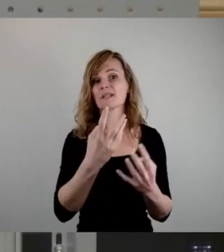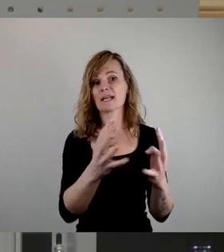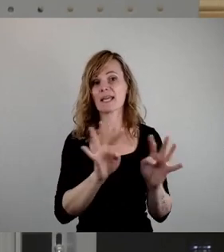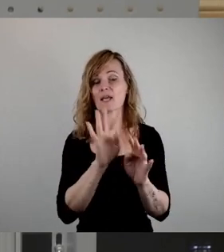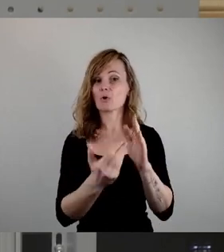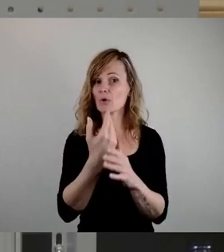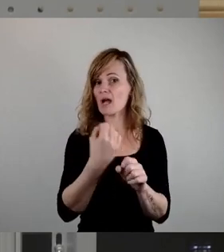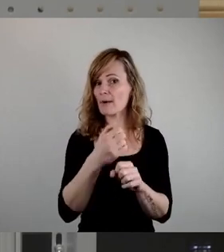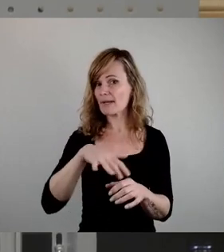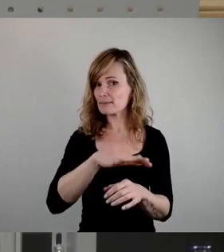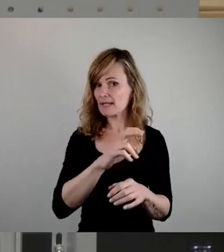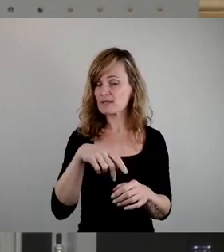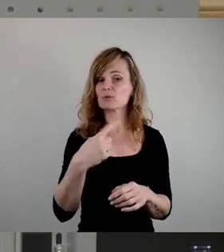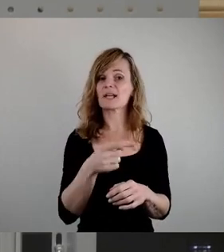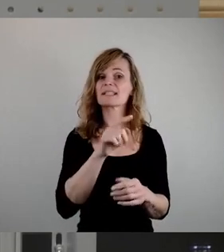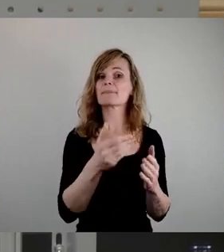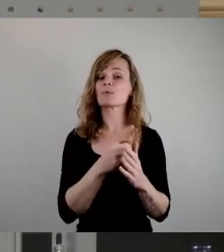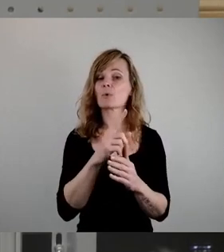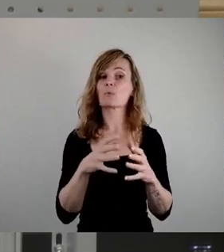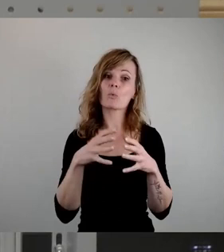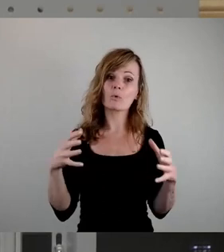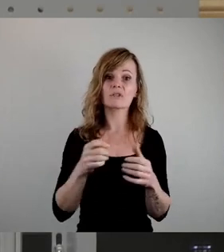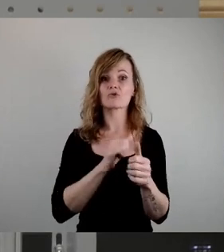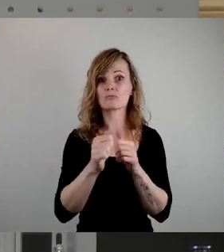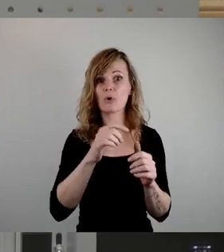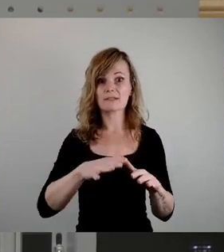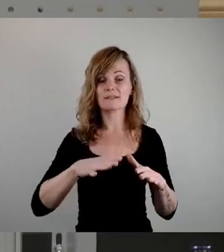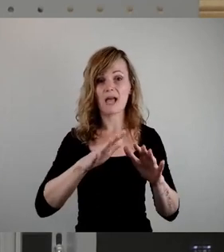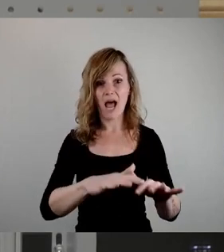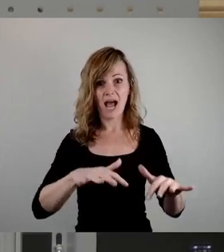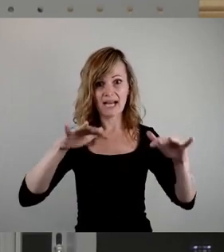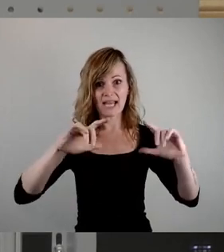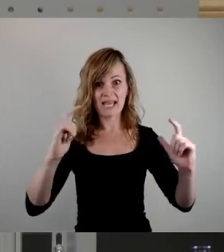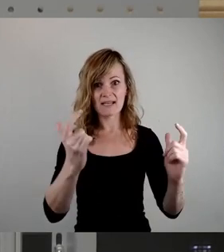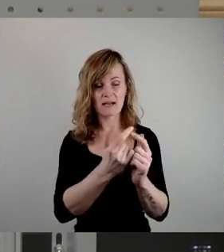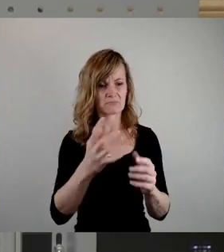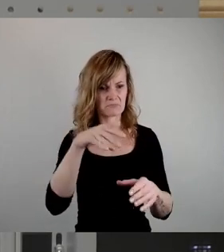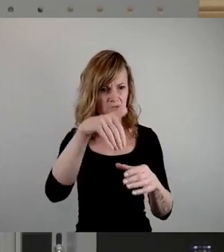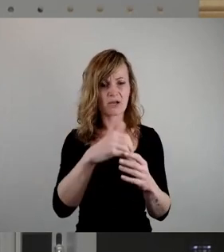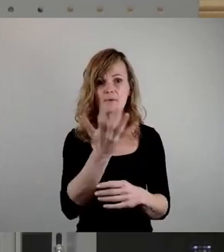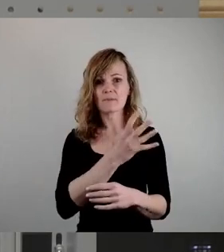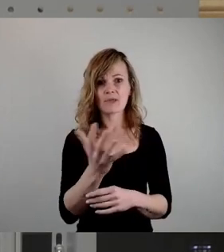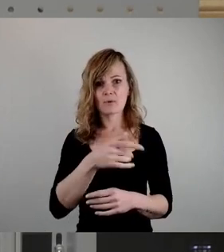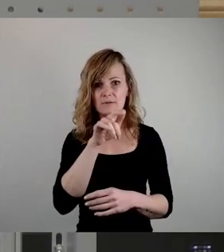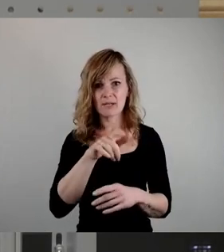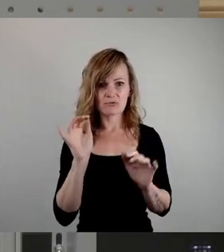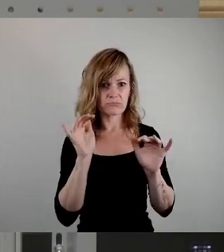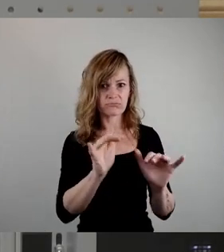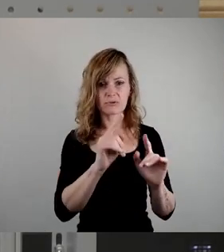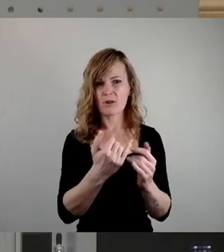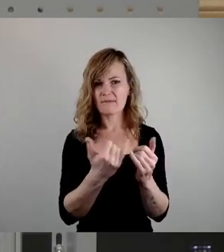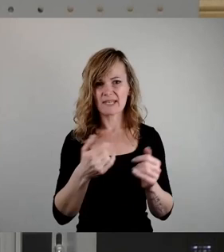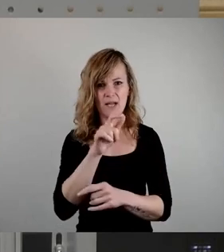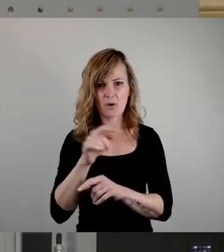Arbeitsplätze und es gibt dort eine riesige Sportarena, die wir mit 5000 Leuten zyklisch füllen wollen. Wie wollen denn die Leute dahin?